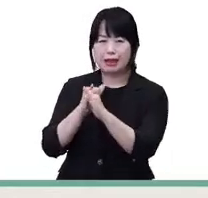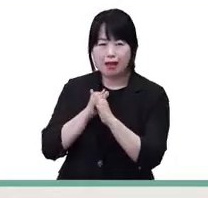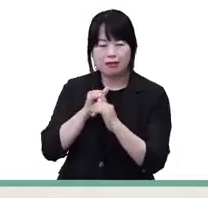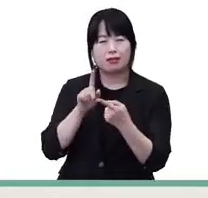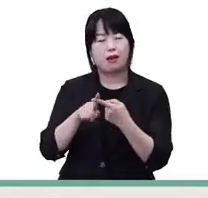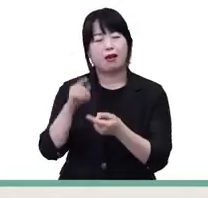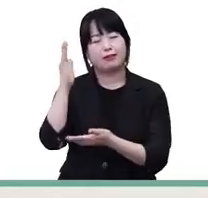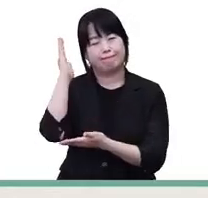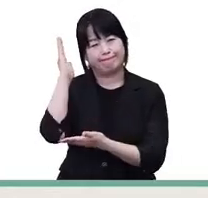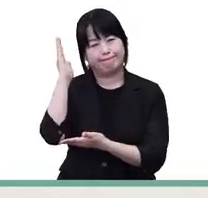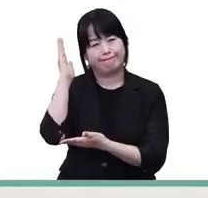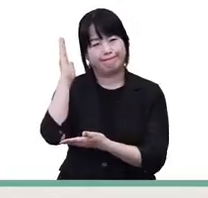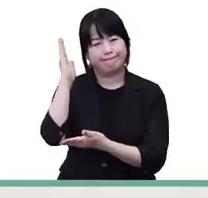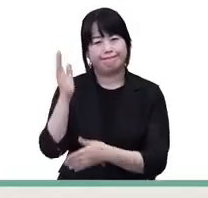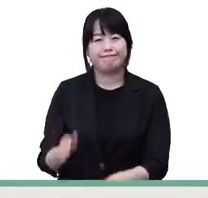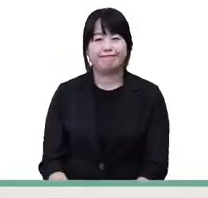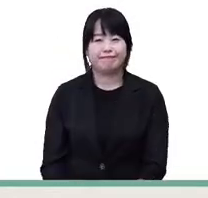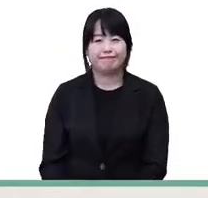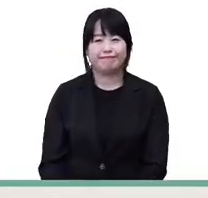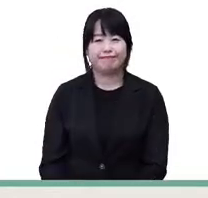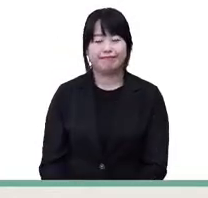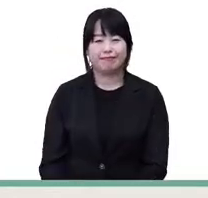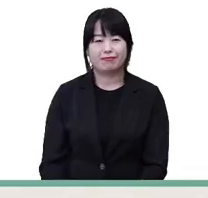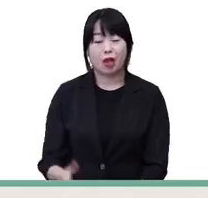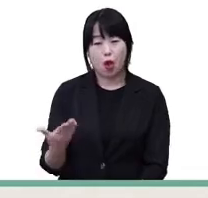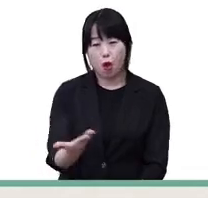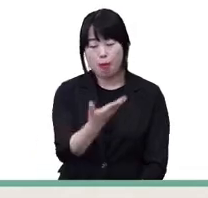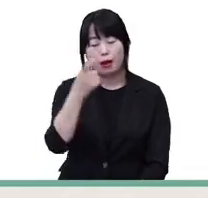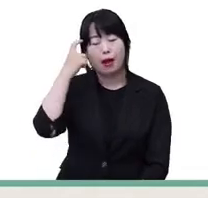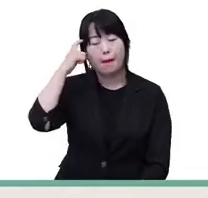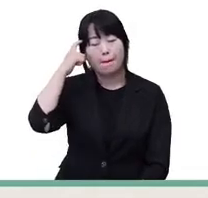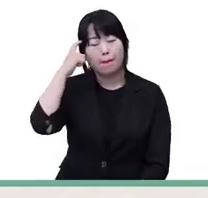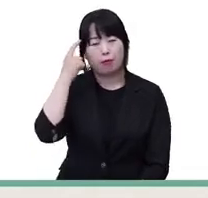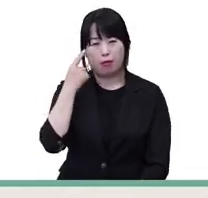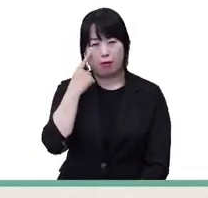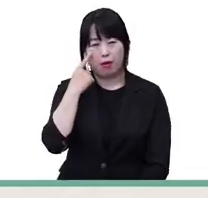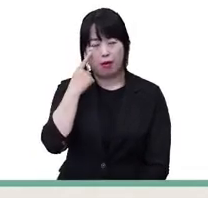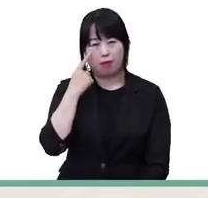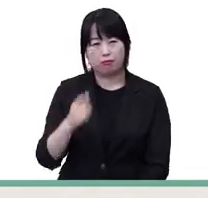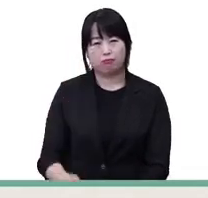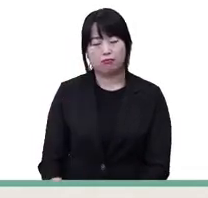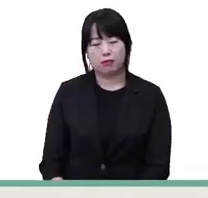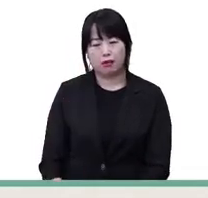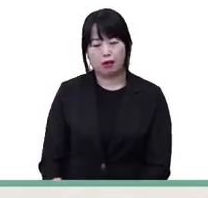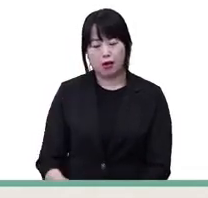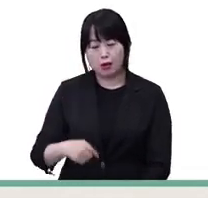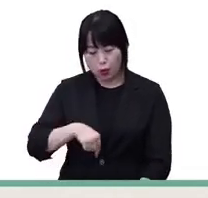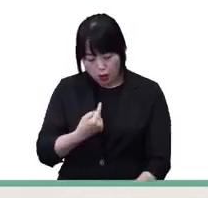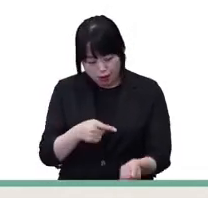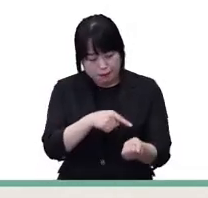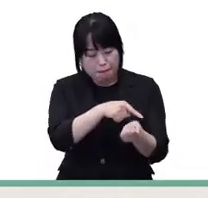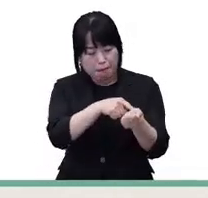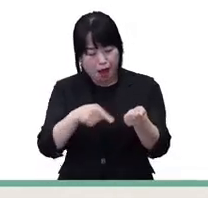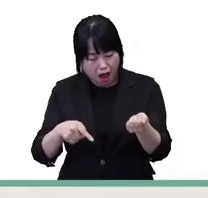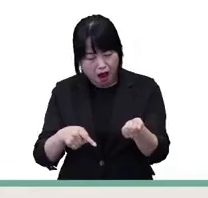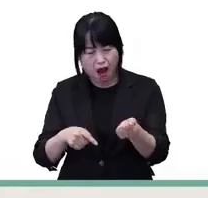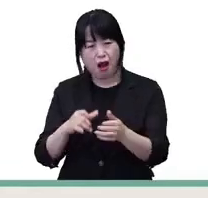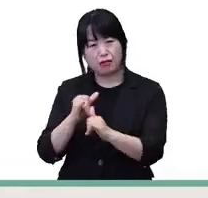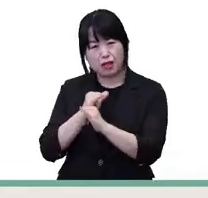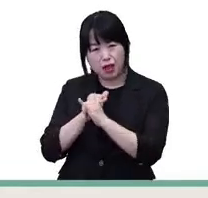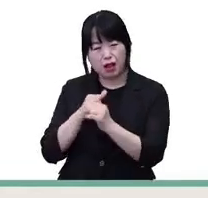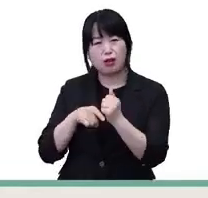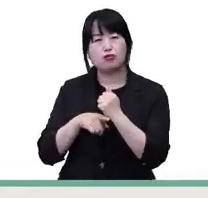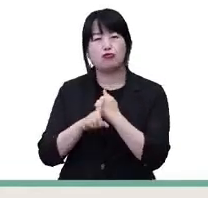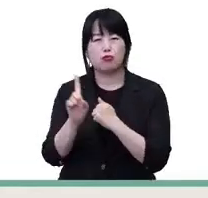하는데요. 우리 생각을 해봅시다. 왜 우리 자해 자살을 하는데 우리가 원인을 파악하고